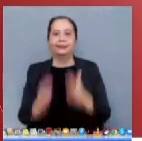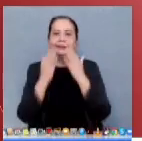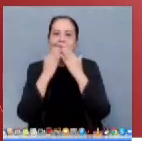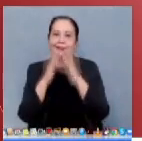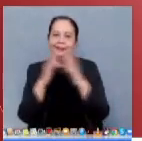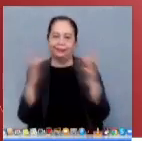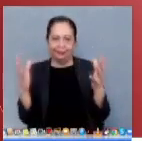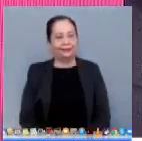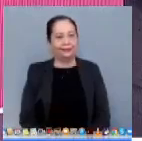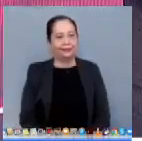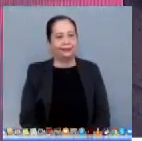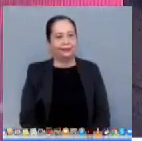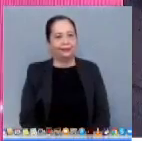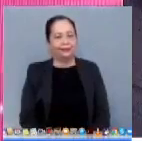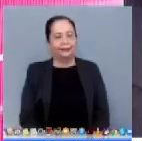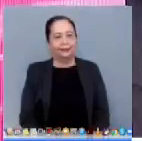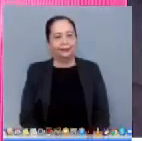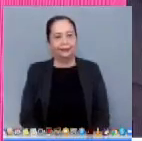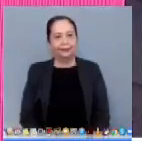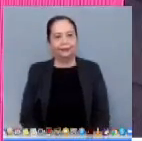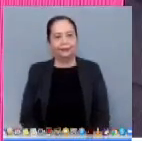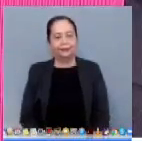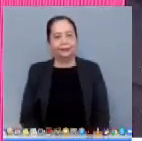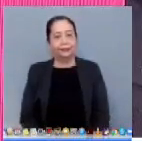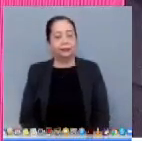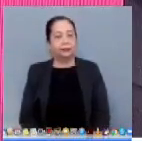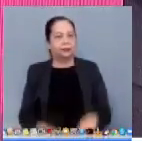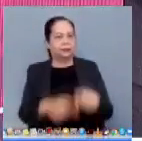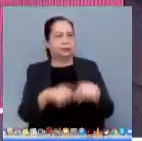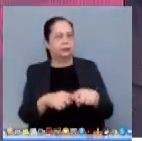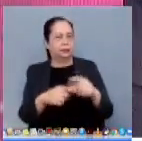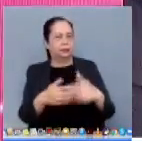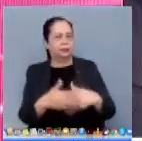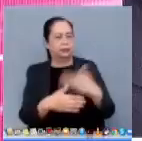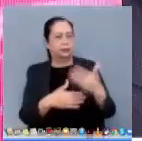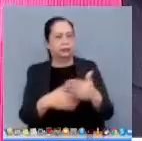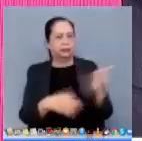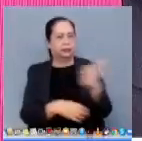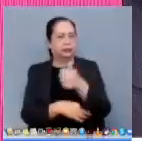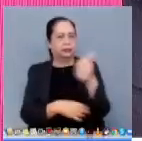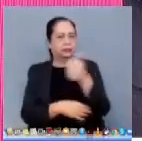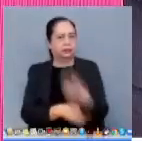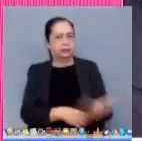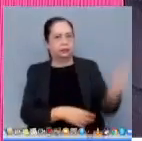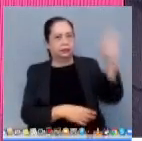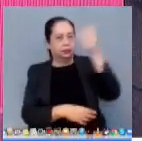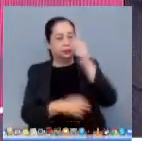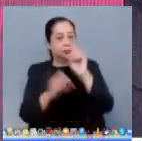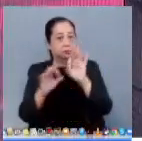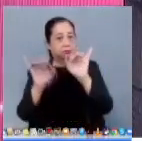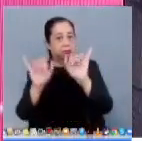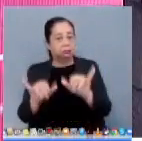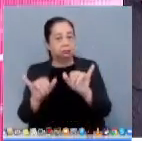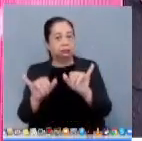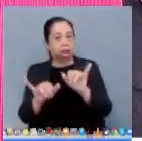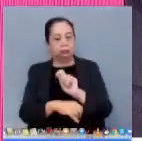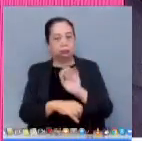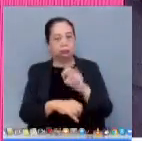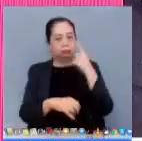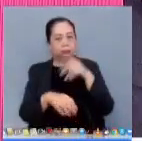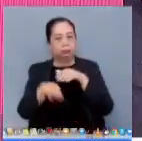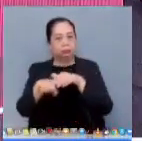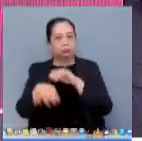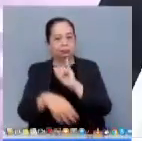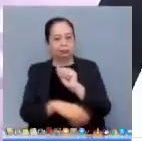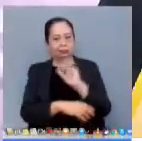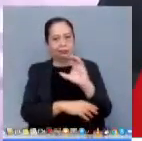Nico Sereno. Nakasalalay raw sa susunod na Transportation Secretary kung mananatili o hindi ang Interagency Council for Traffic o IAC. Ayon